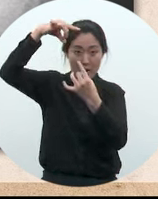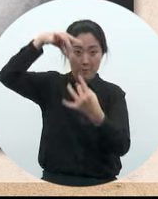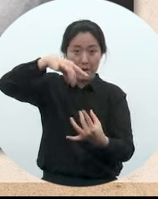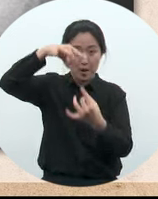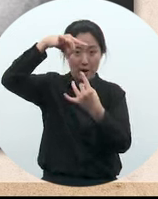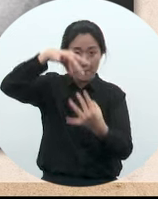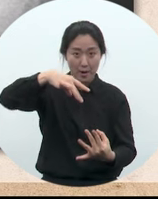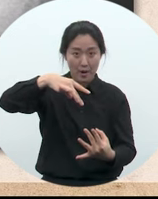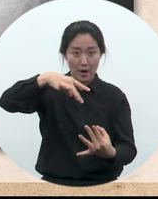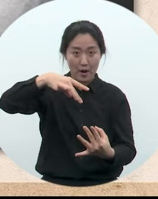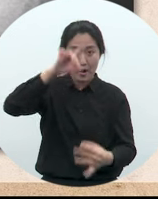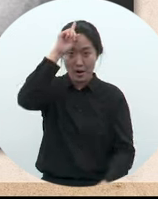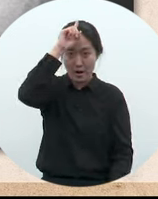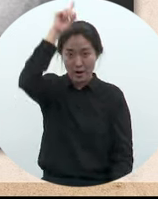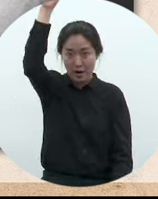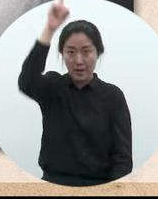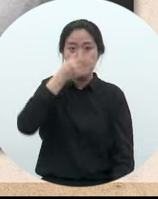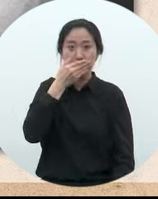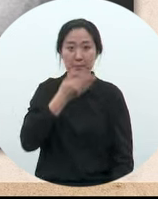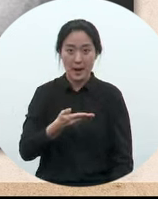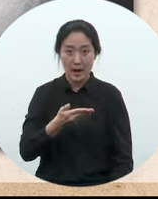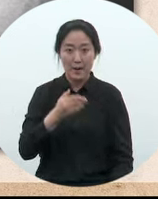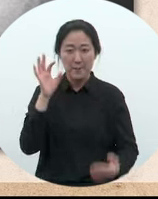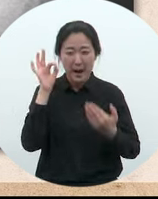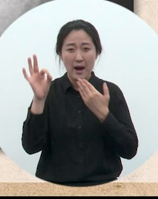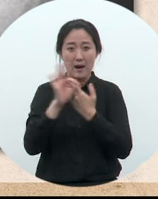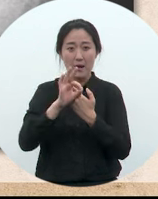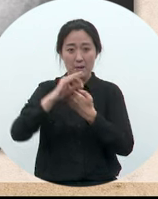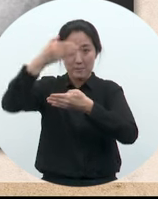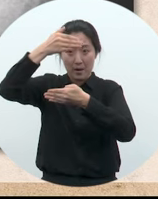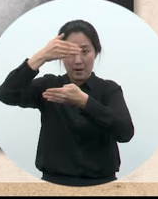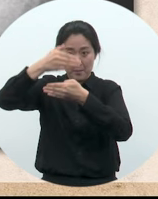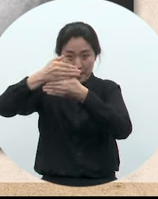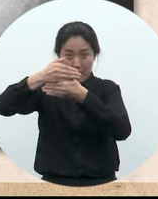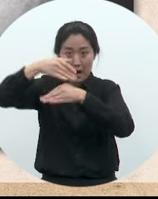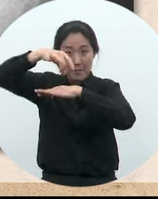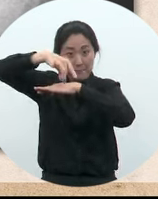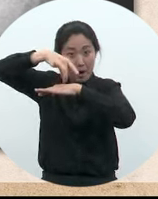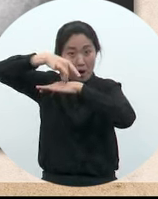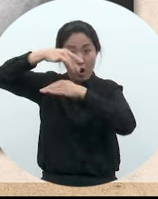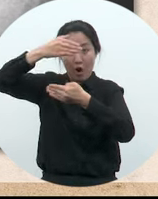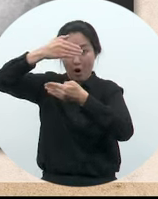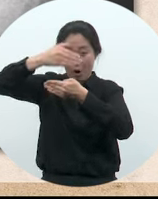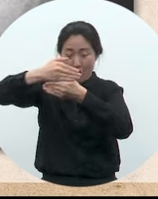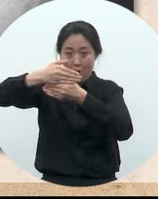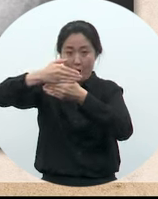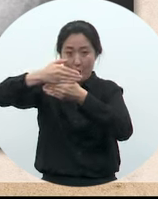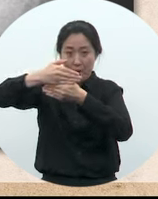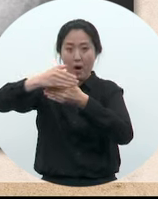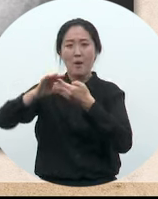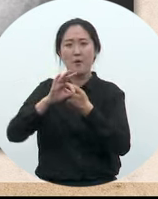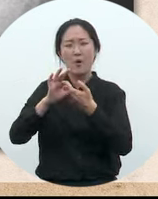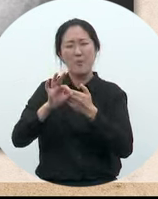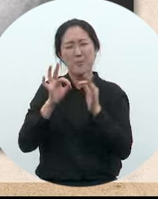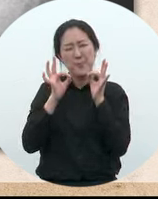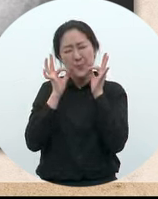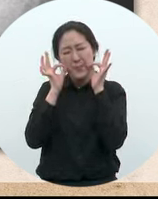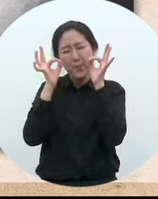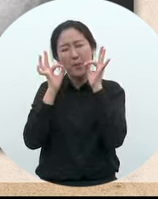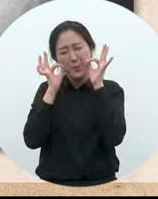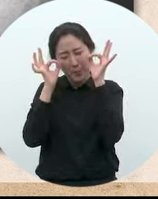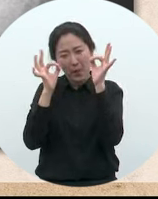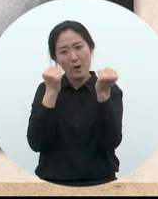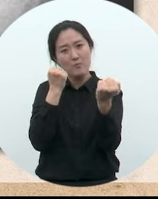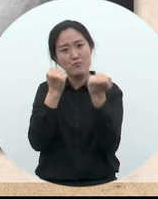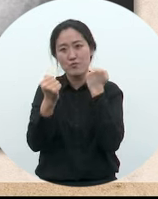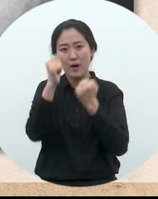열려야 그 부위에 계속적으로 성장이 이루어지는 거고요. 만약에 성장판이 닫히게 되면은 아무리 어떤